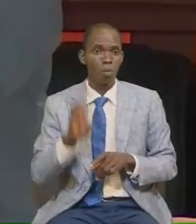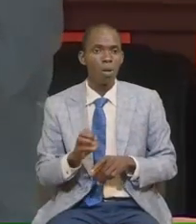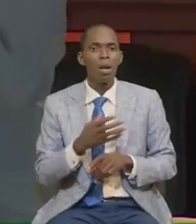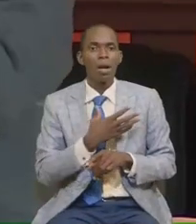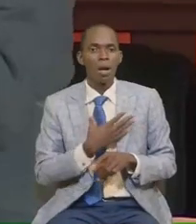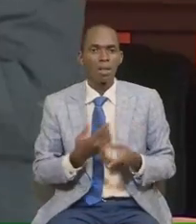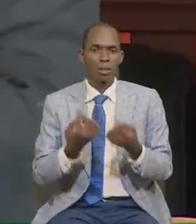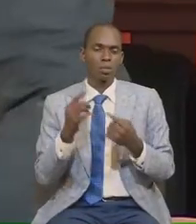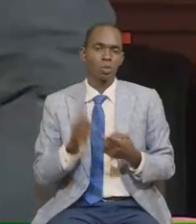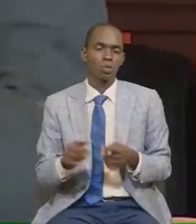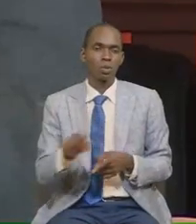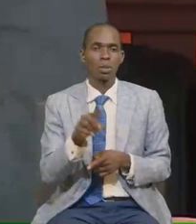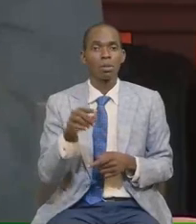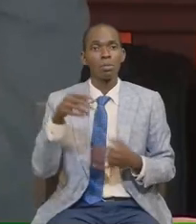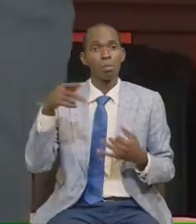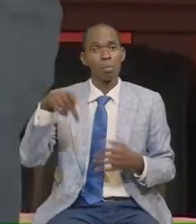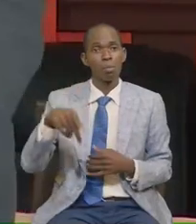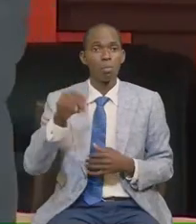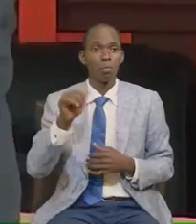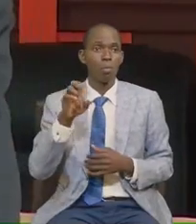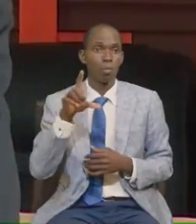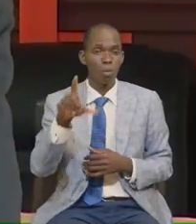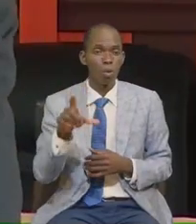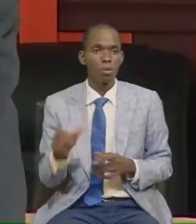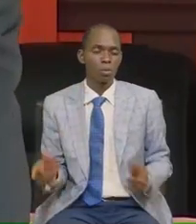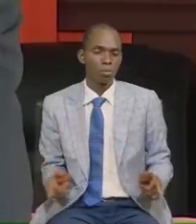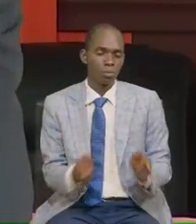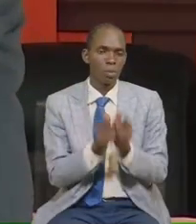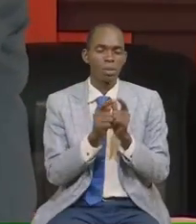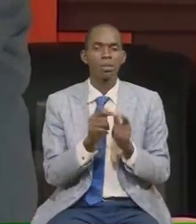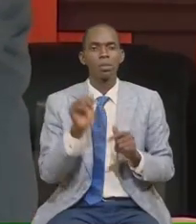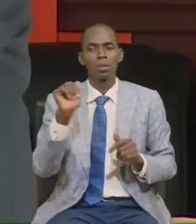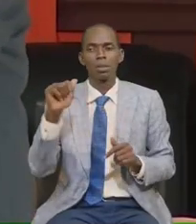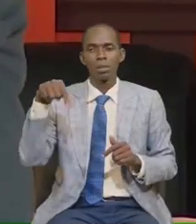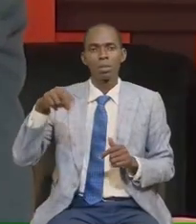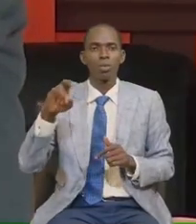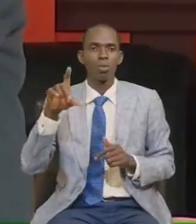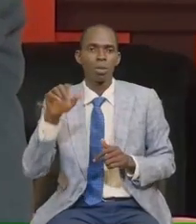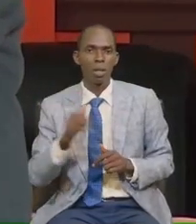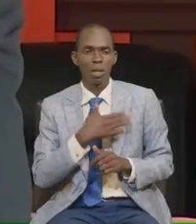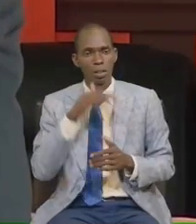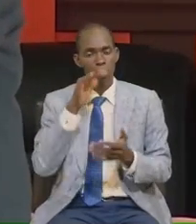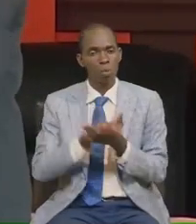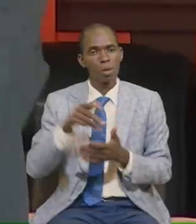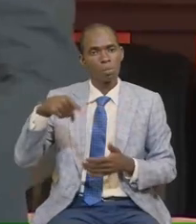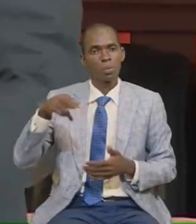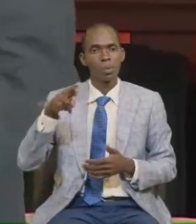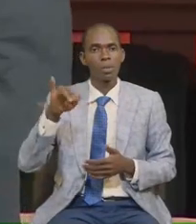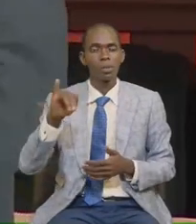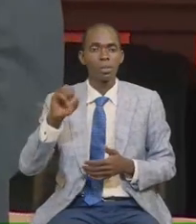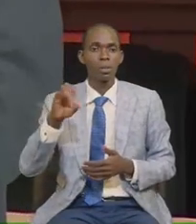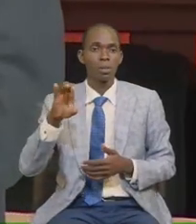Et comme il est venu à Corinthe, il est venu vers eux. Pourquoi? Verset 3. et comme il avait le